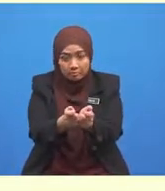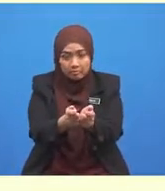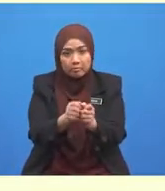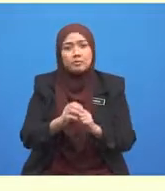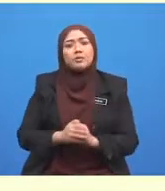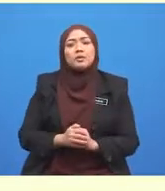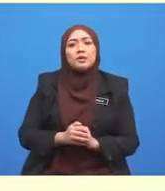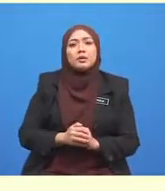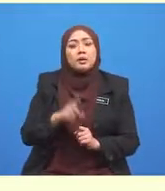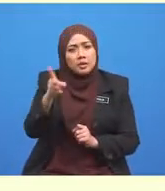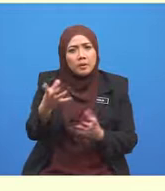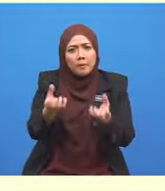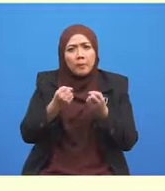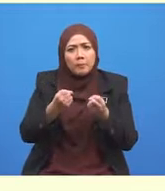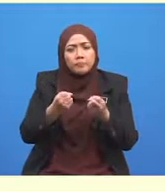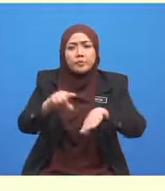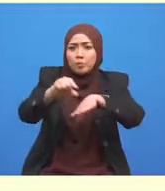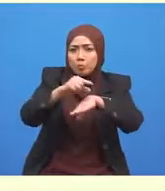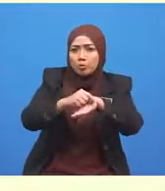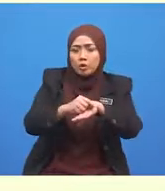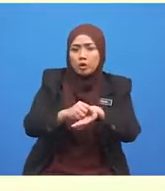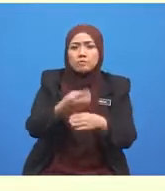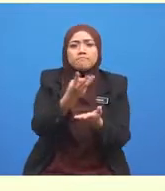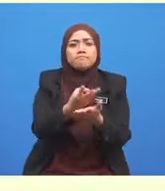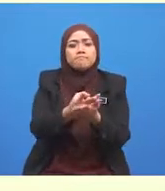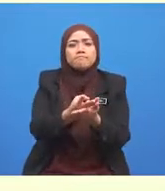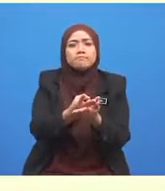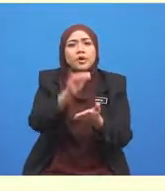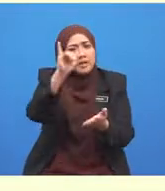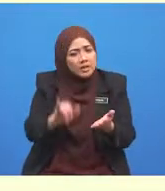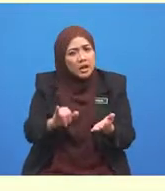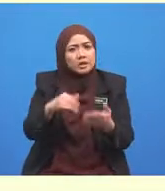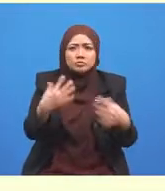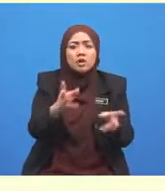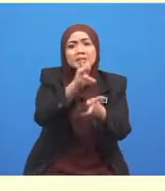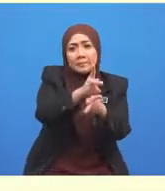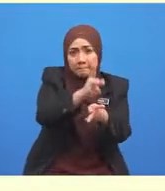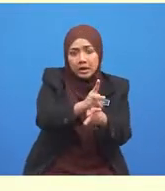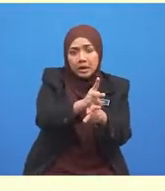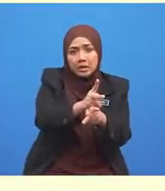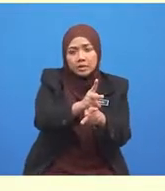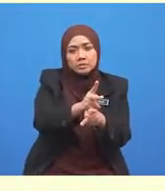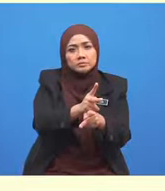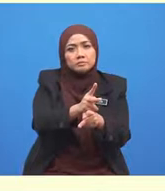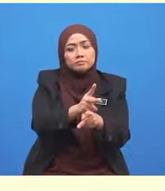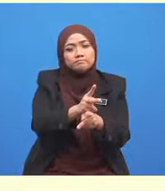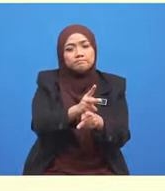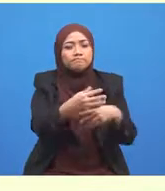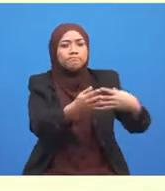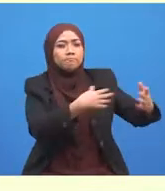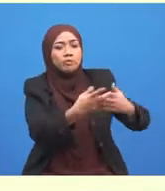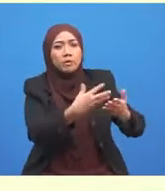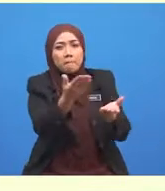Dia ingin menggunakan wang simpanannya sendiri tanpa meminta